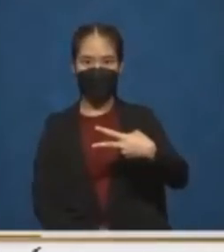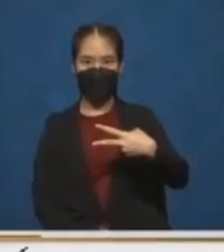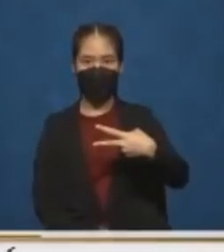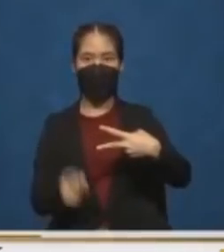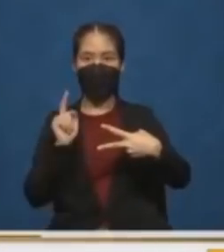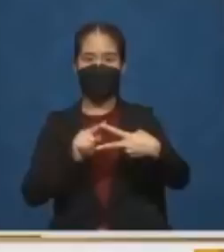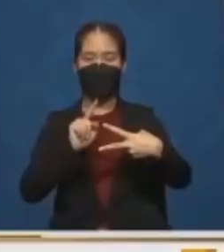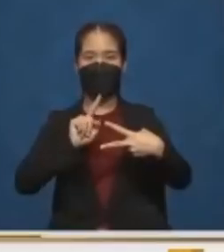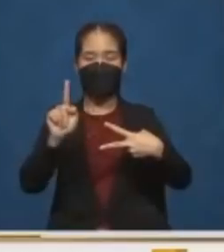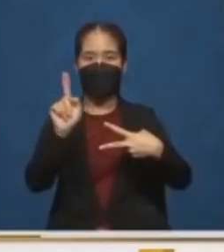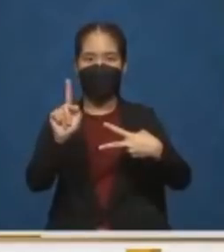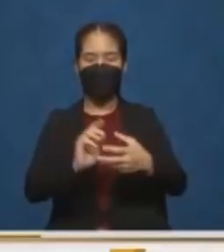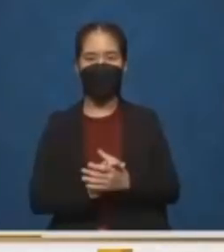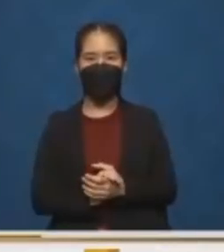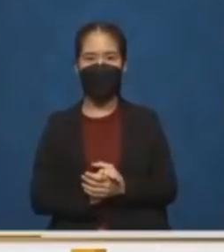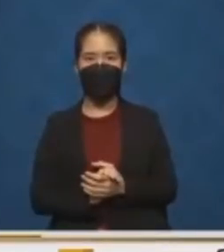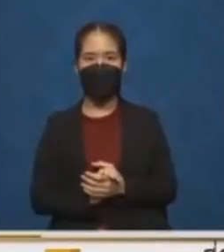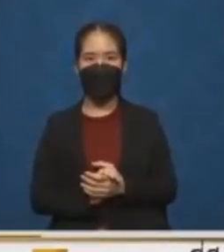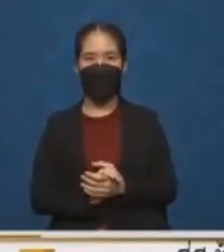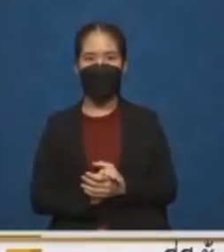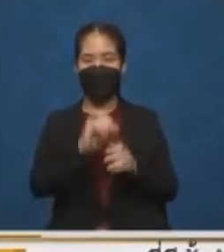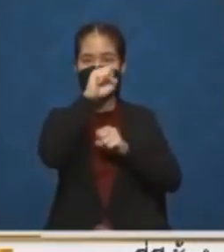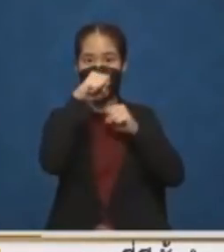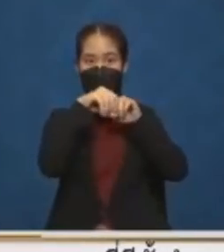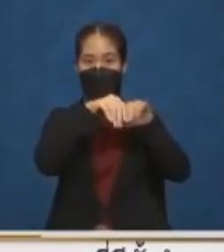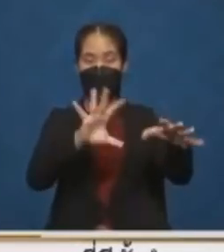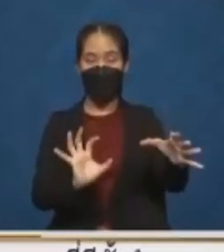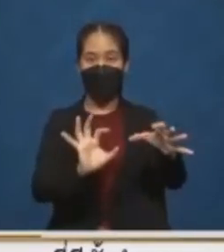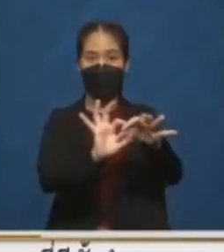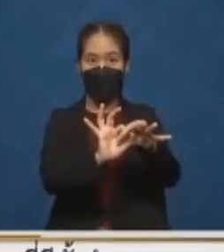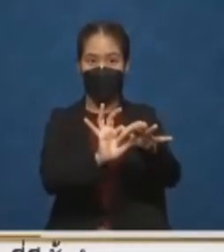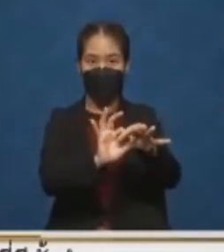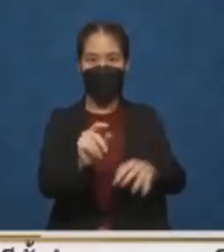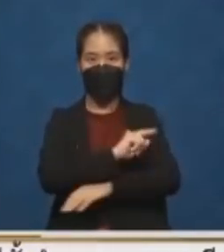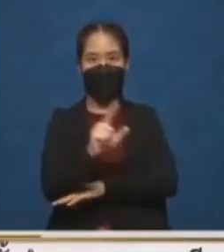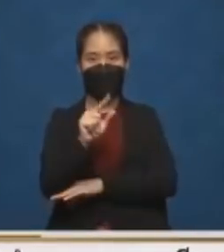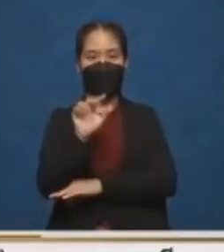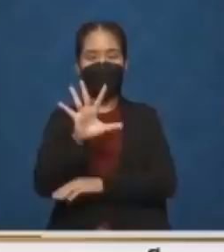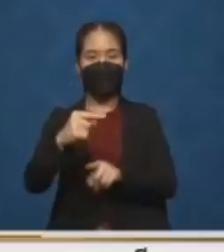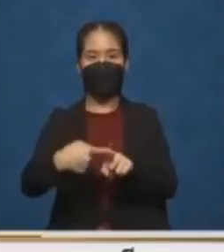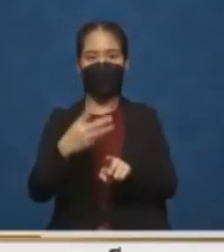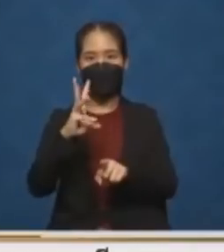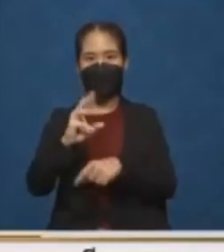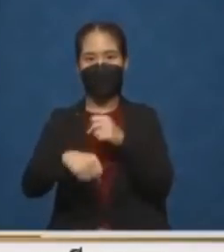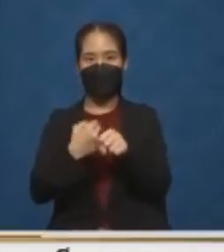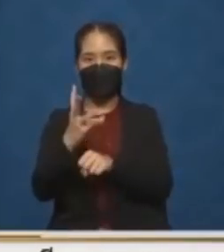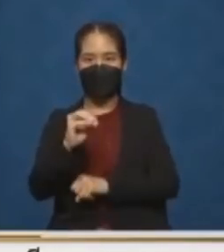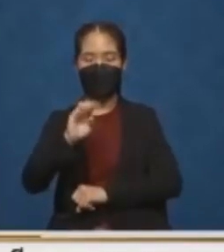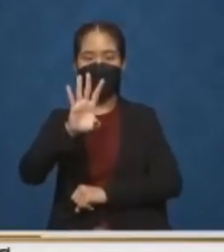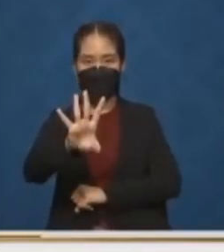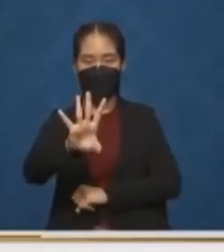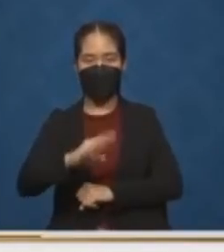กรณีที่หนึก็คือการประกาศลอกดาวปฏมอเมื่วนที่ 25 มิธุนายน 2,164